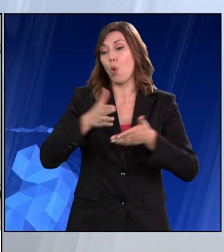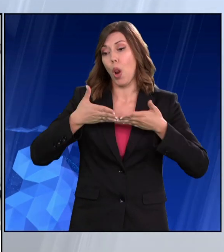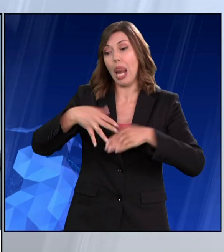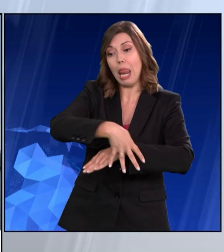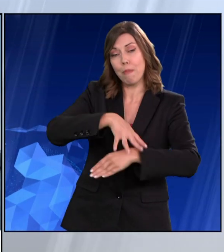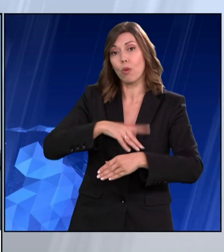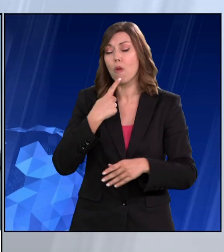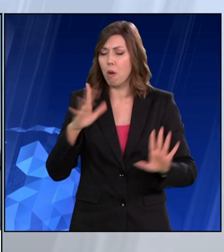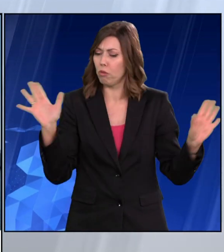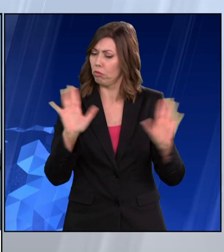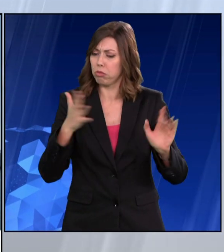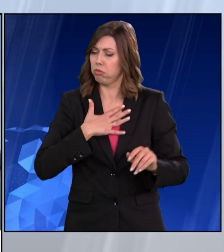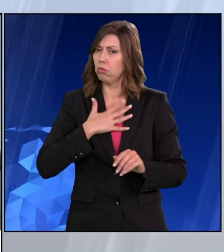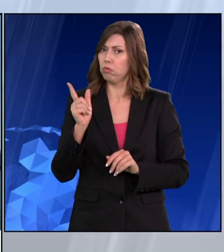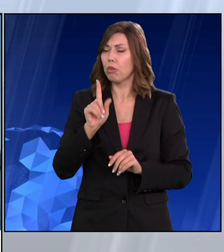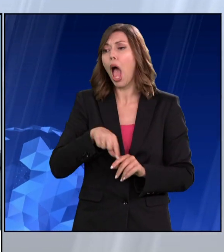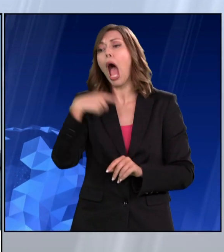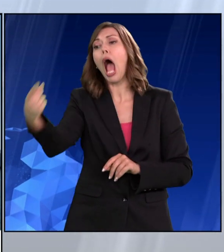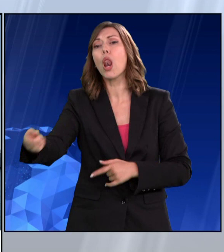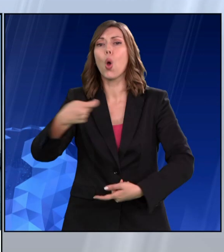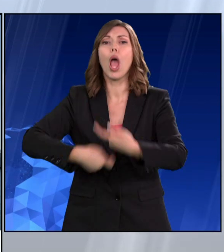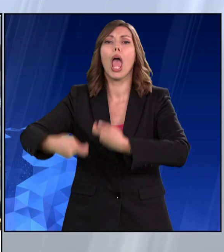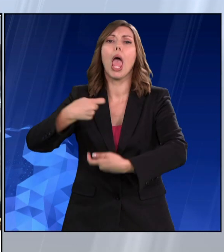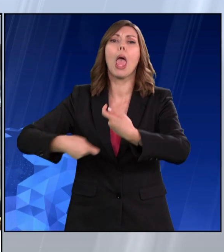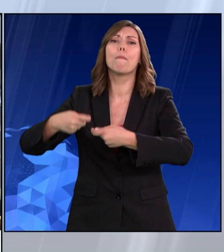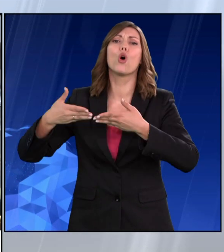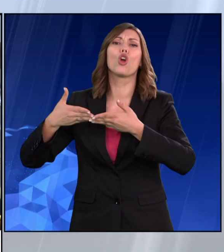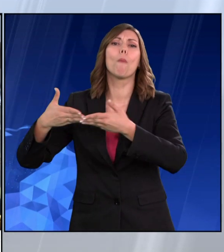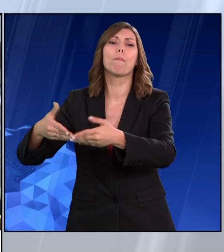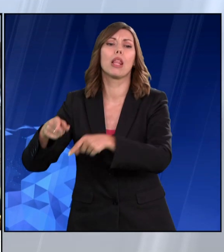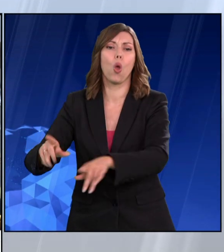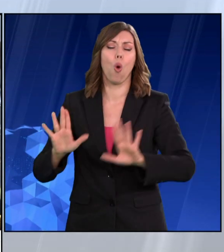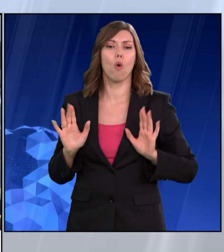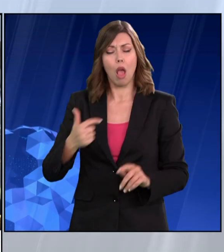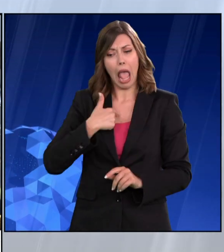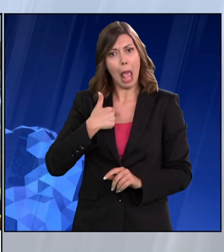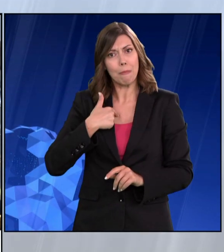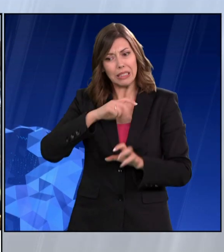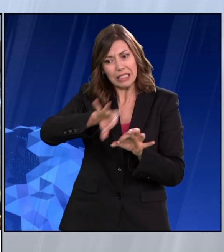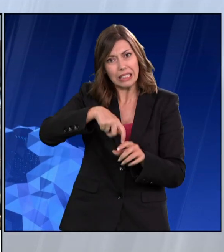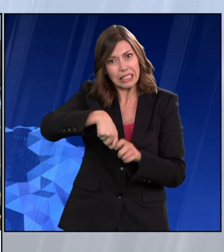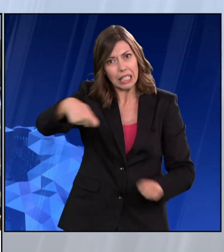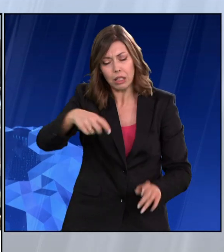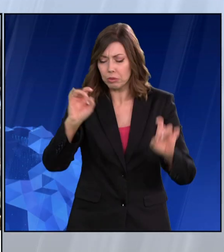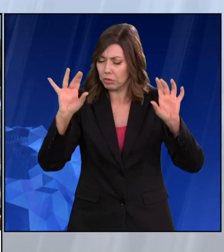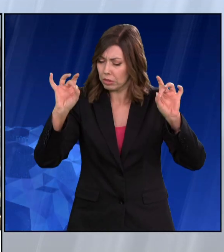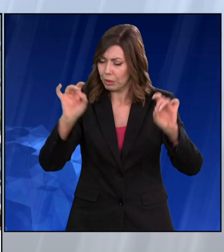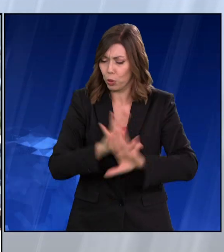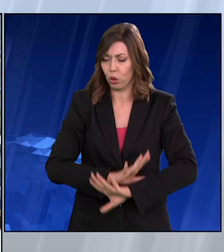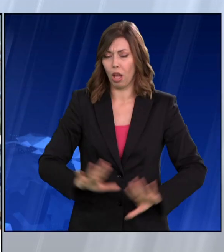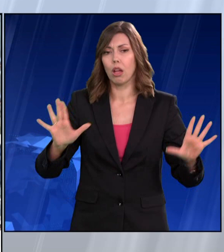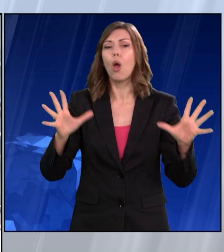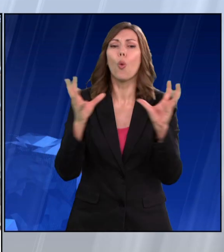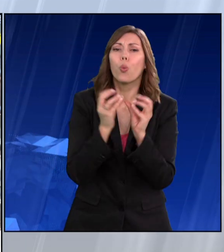εμπορικό πλοίο. Δεν έγινε ποτέ διαδικασία οποιαδήποτε πρόσδεση στους σκάφους, ούτε από εμάς, ούτε από κάποιο άλλο πλοίο. Για την παροχή τροφοεφοδίων,